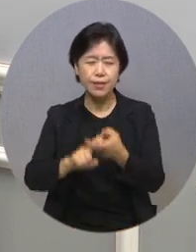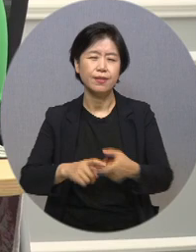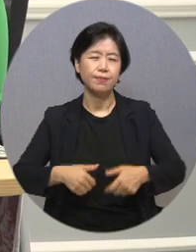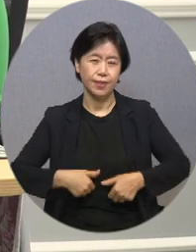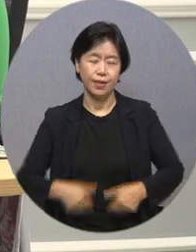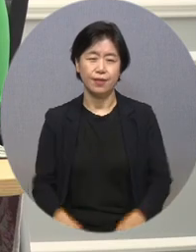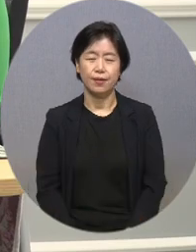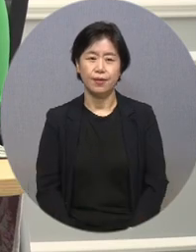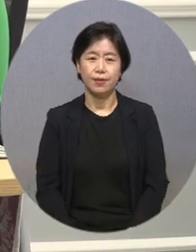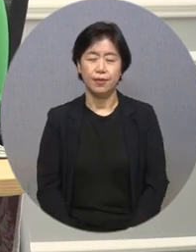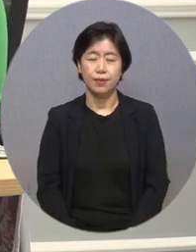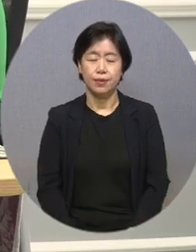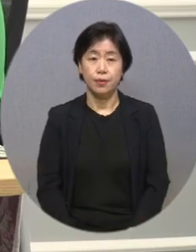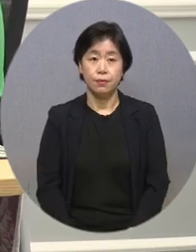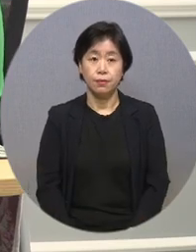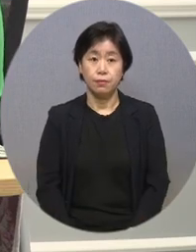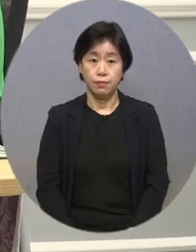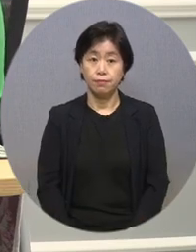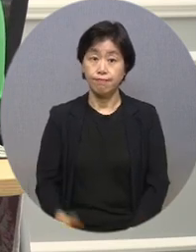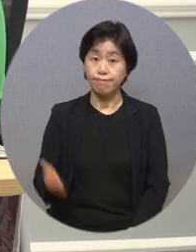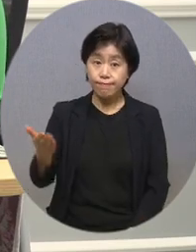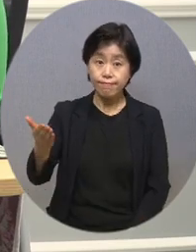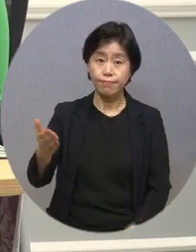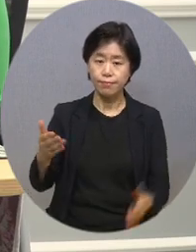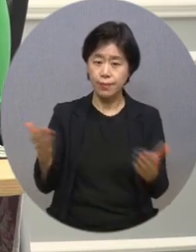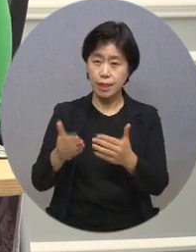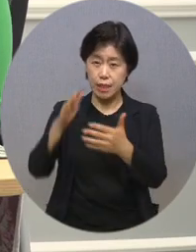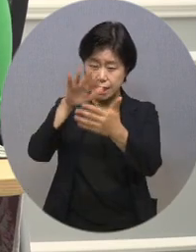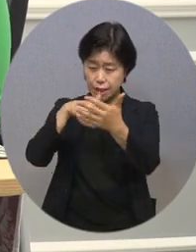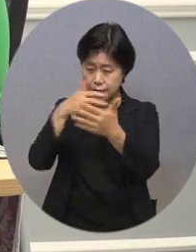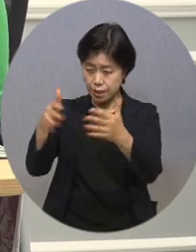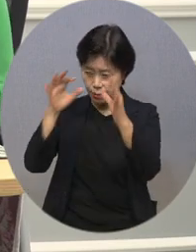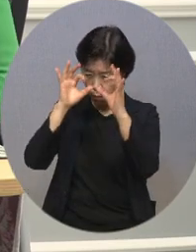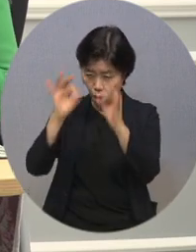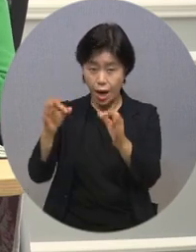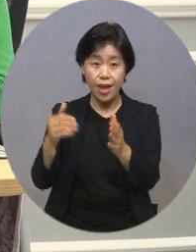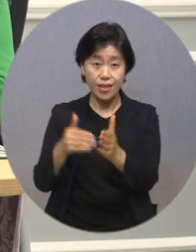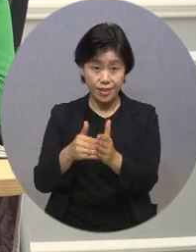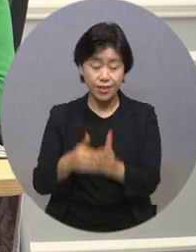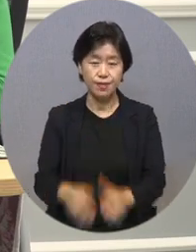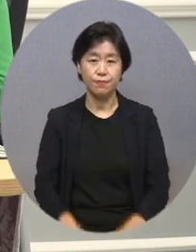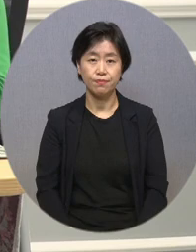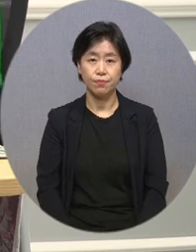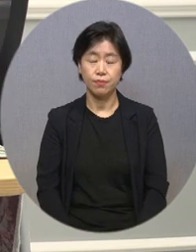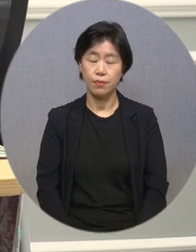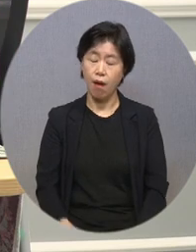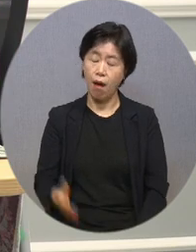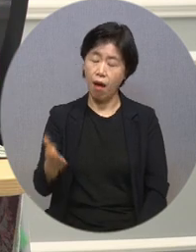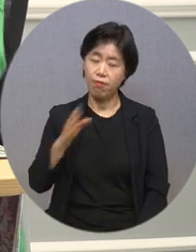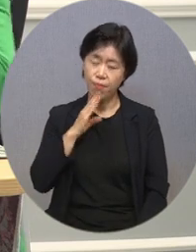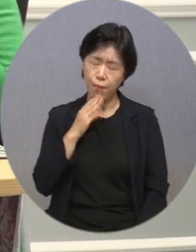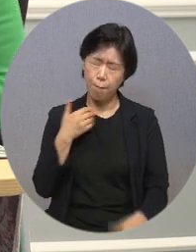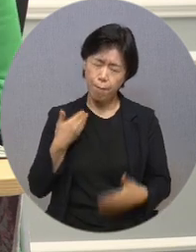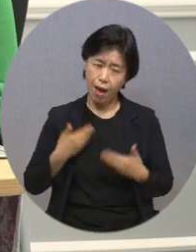좋겠습니다. 제가 본부장님 일정표를 살짝 봤어요. 네. 우리 제작진 도움을 받아서. 네, 정말 네.